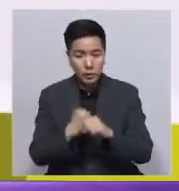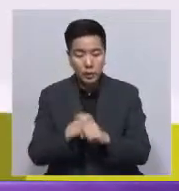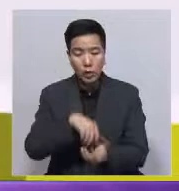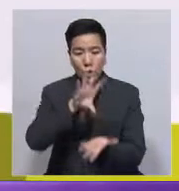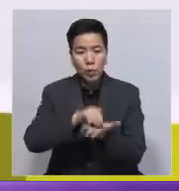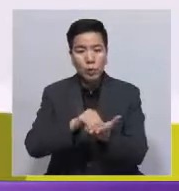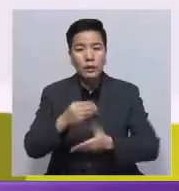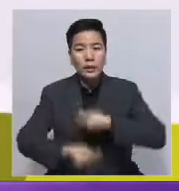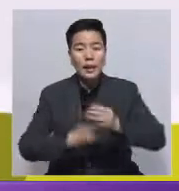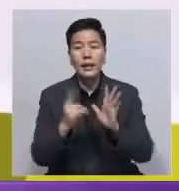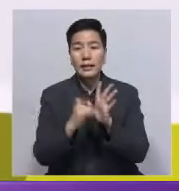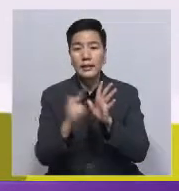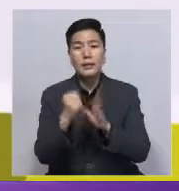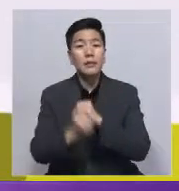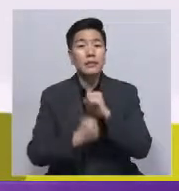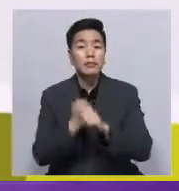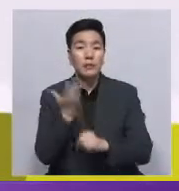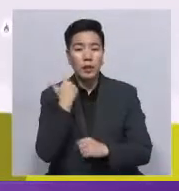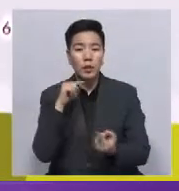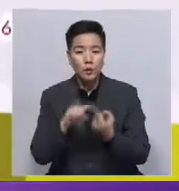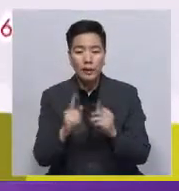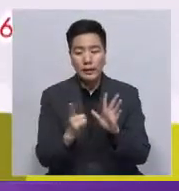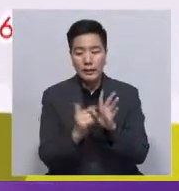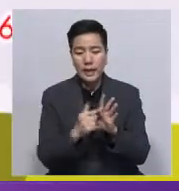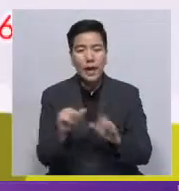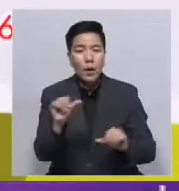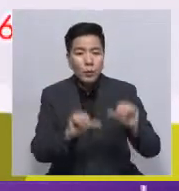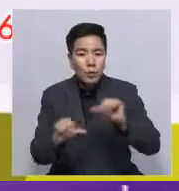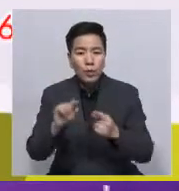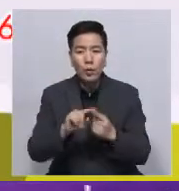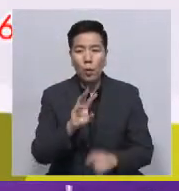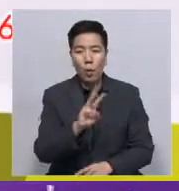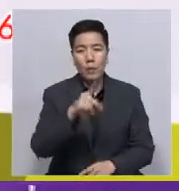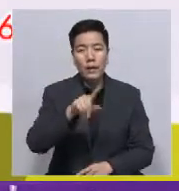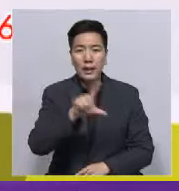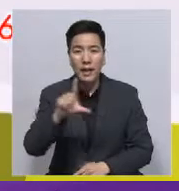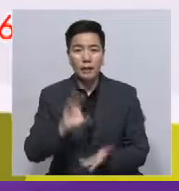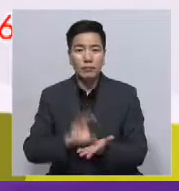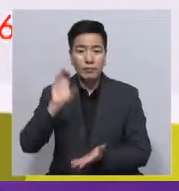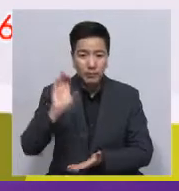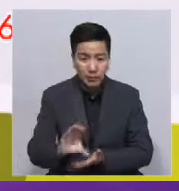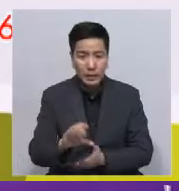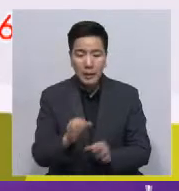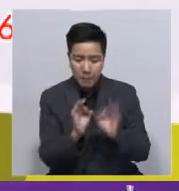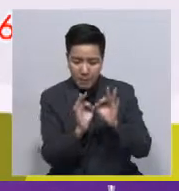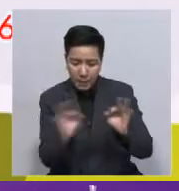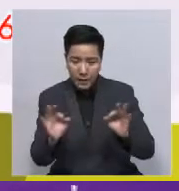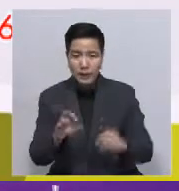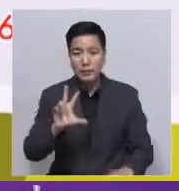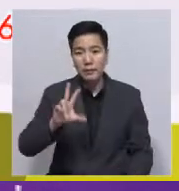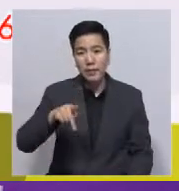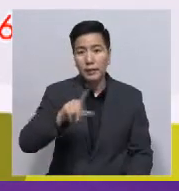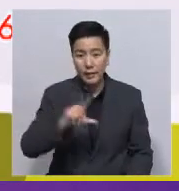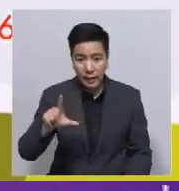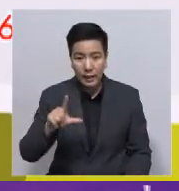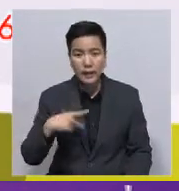ข้อมูลตลาดยาโรคมะเร็งปีที่ผ่านมาประกอบด้วยยาเคมีชนิดฉีด 6,000 ล้านบาทยาเคมีชนิดเม็ดกว่า 3,000 ล้าน